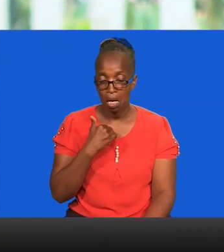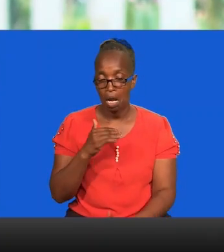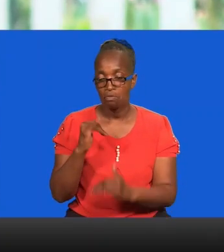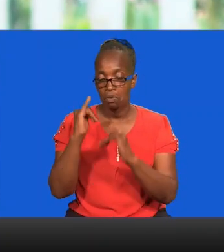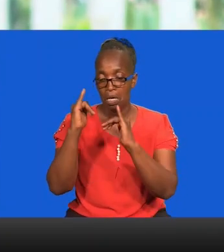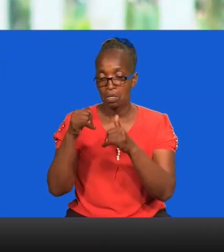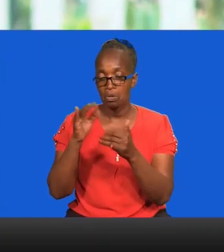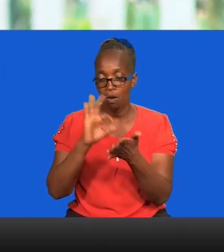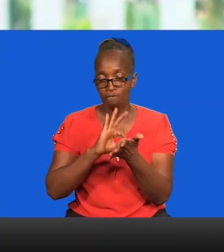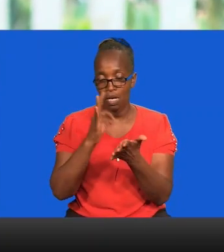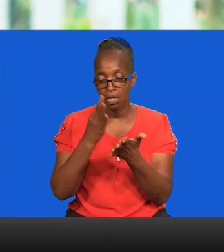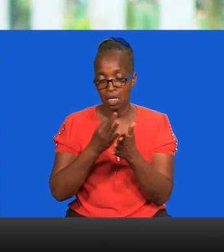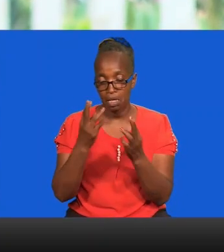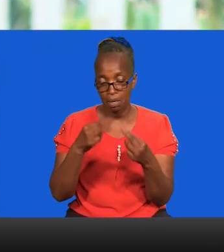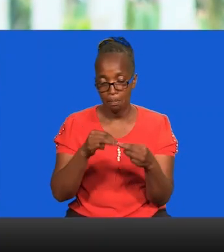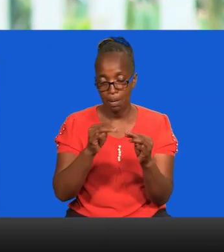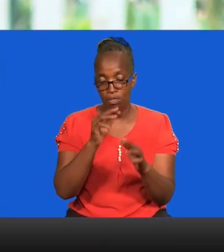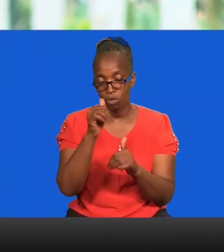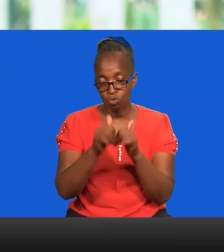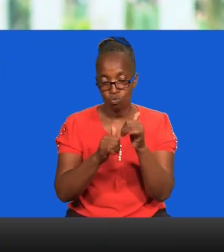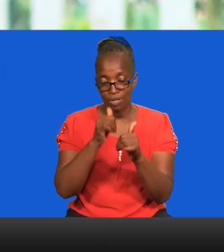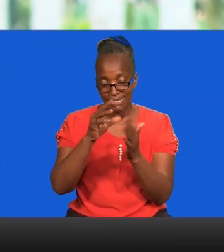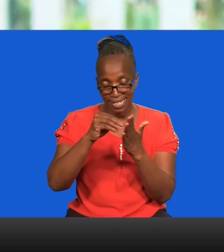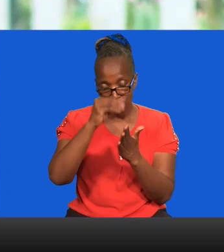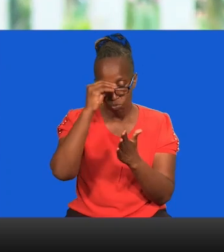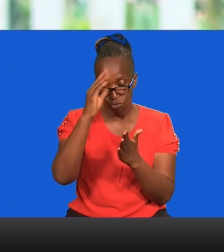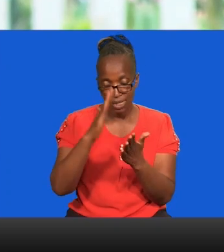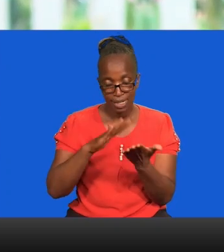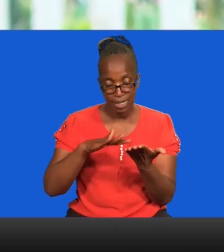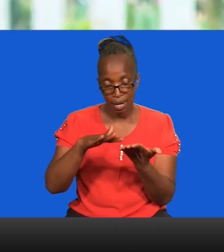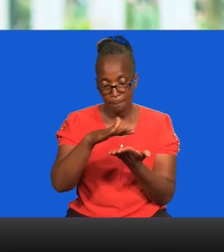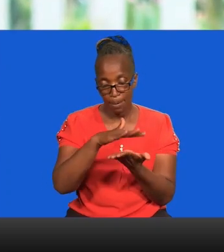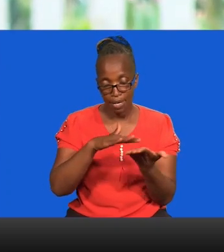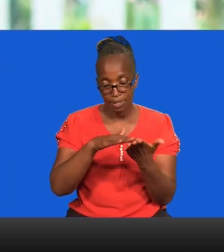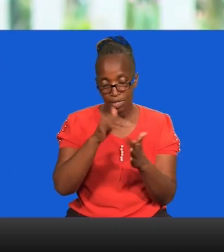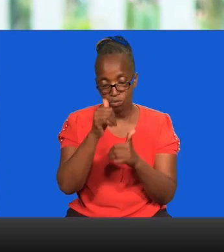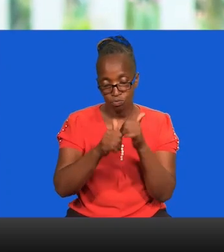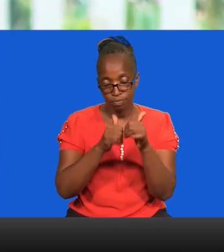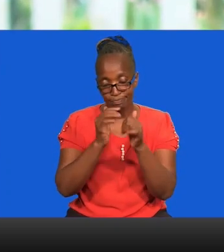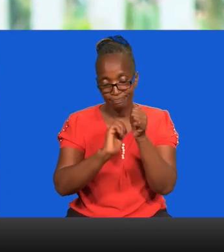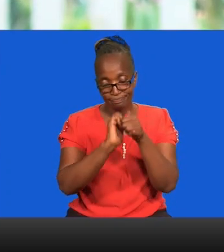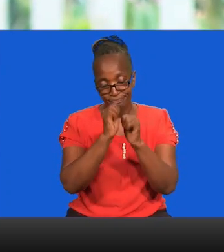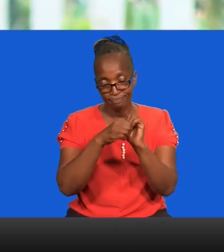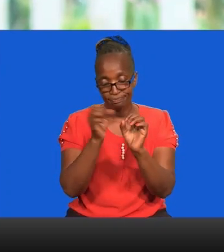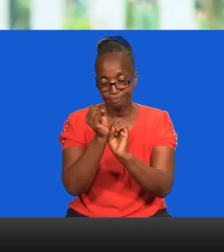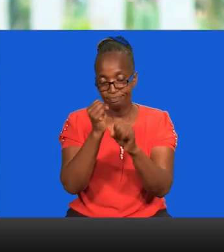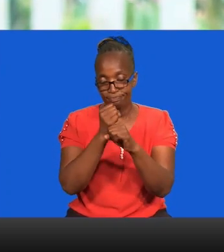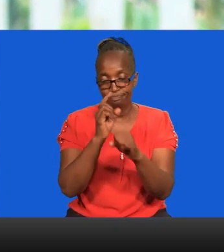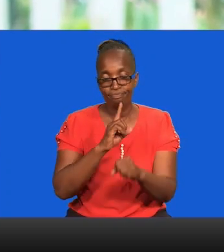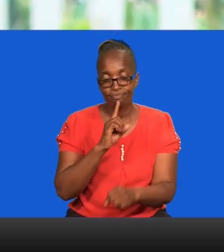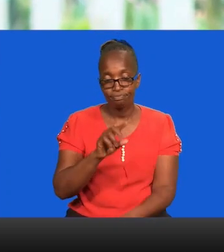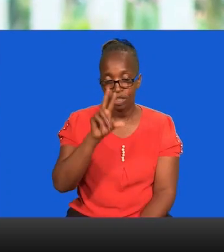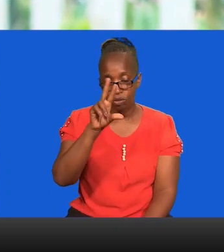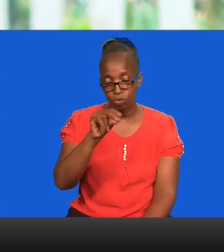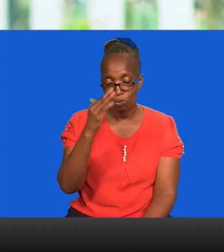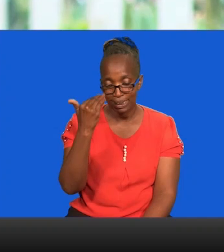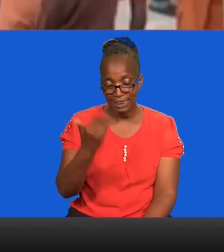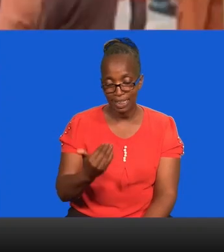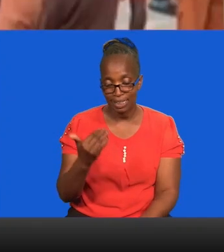new funding model that is student based, which we are refining to make sure that no child in Kenya is left